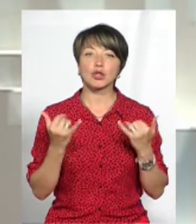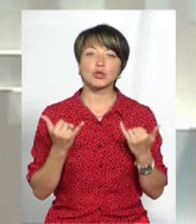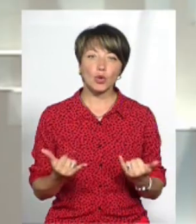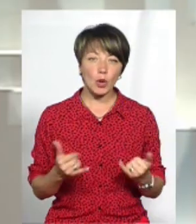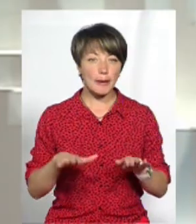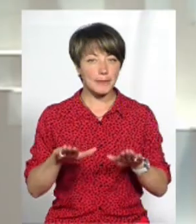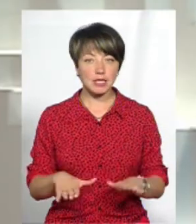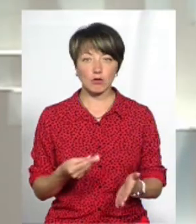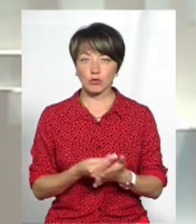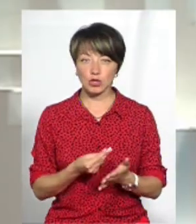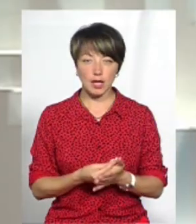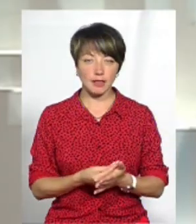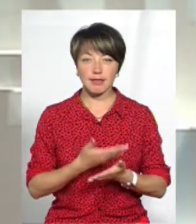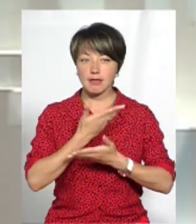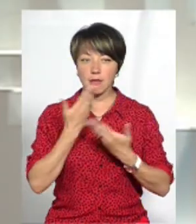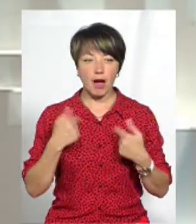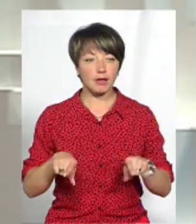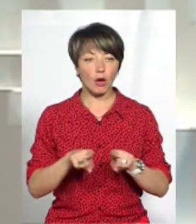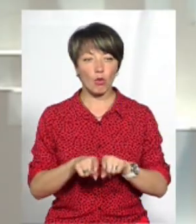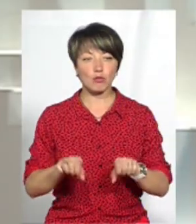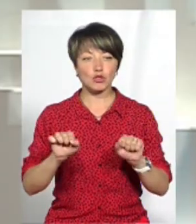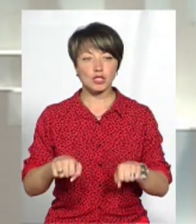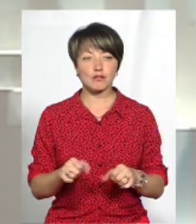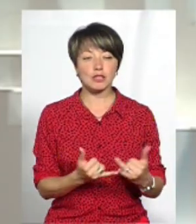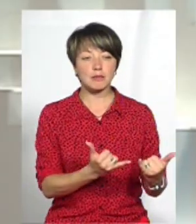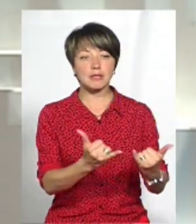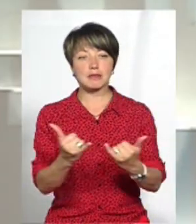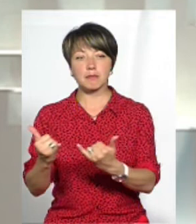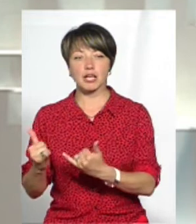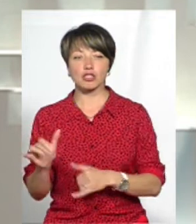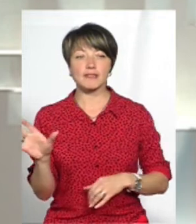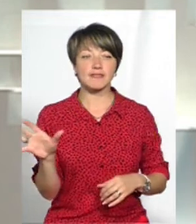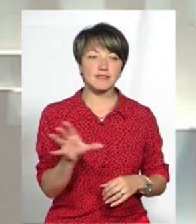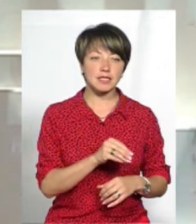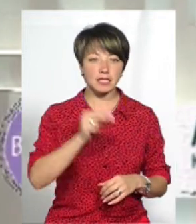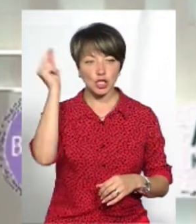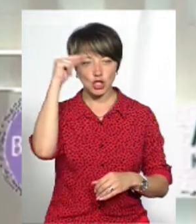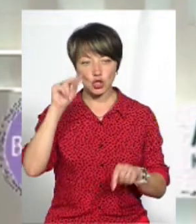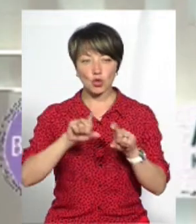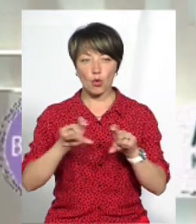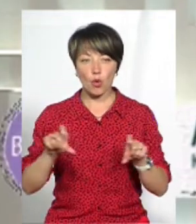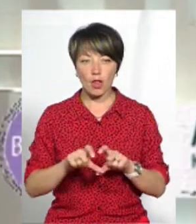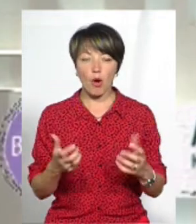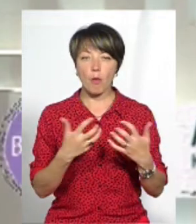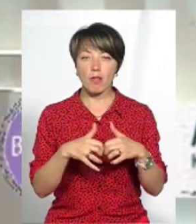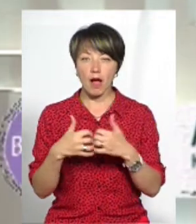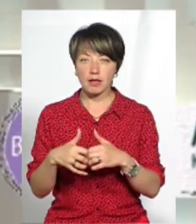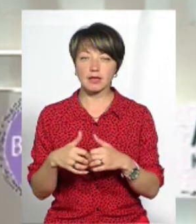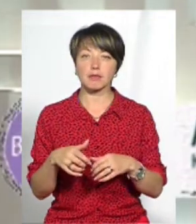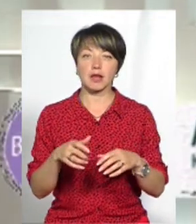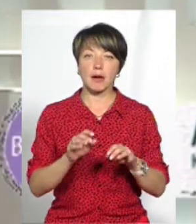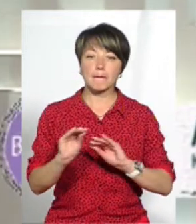Сьогодні місцевий бюджет не має такої можливості, щоб забезпечити всі школи тим обладнанням,